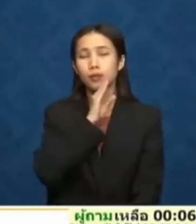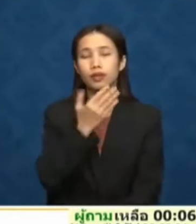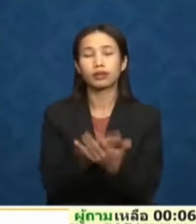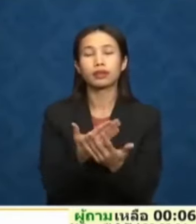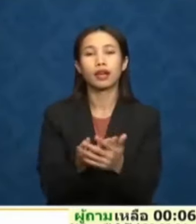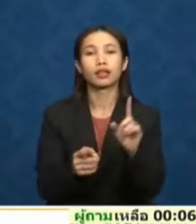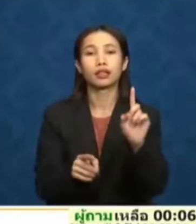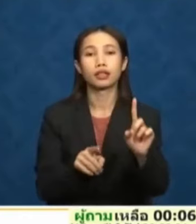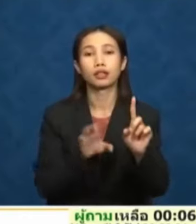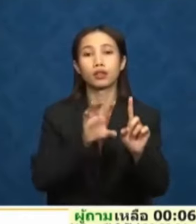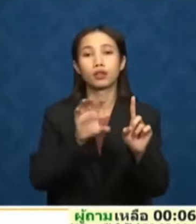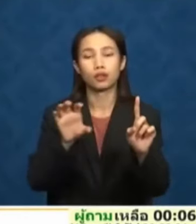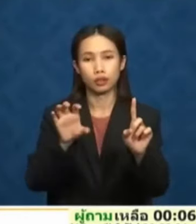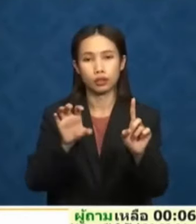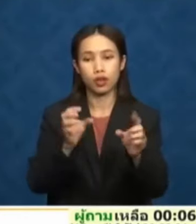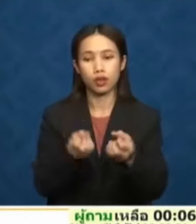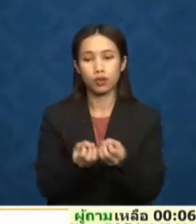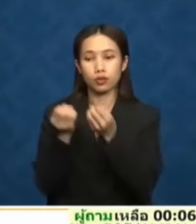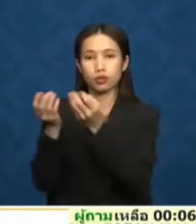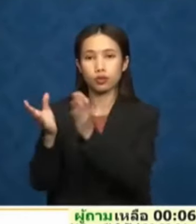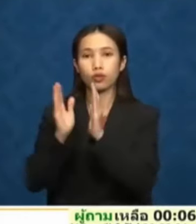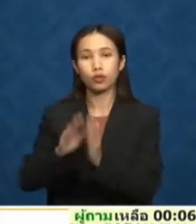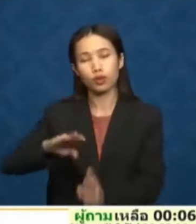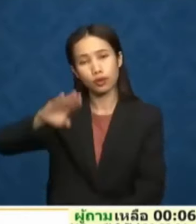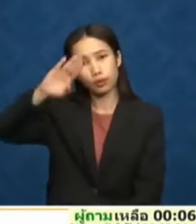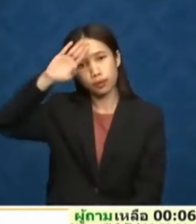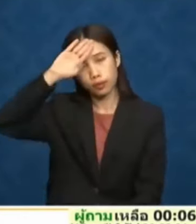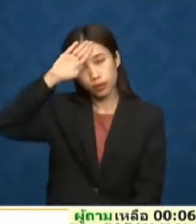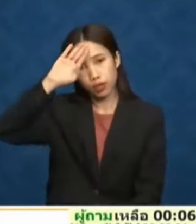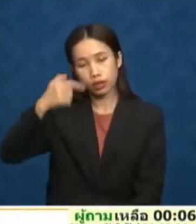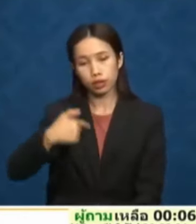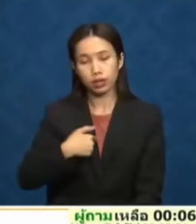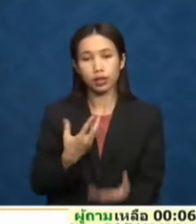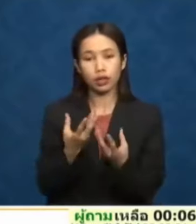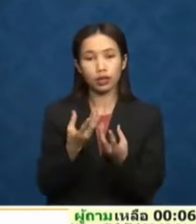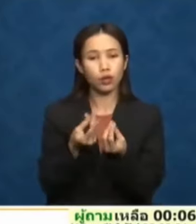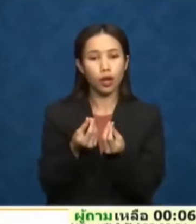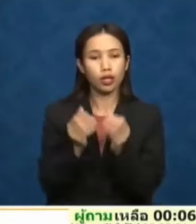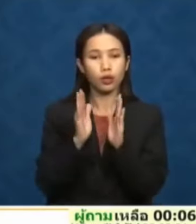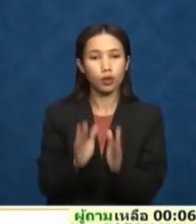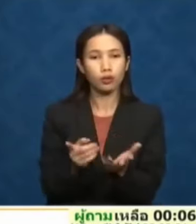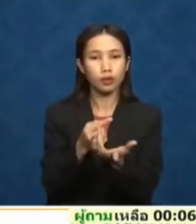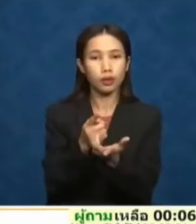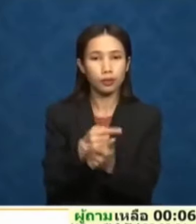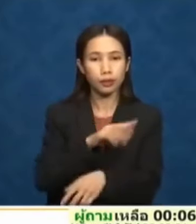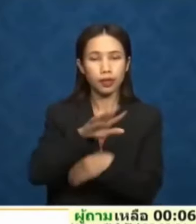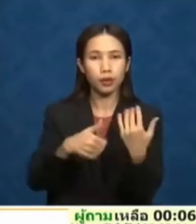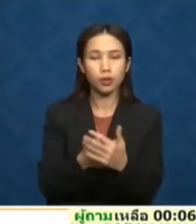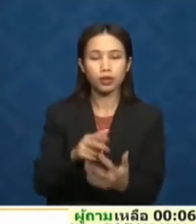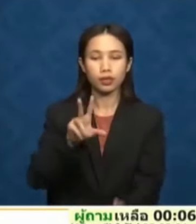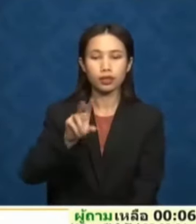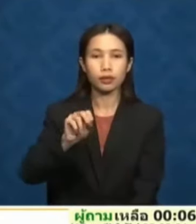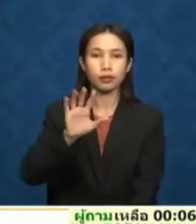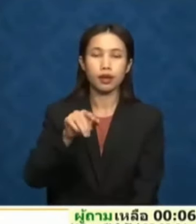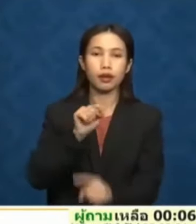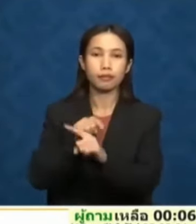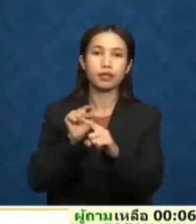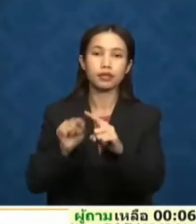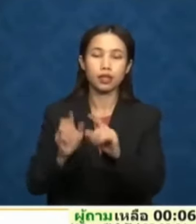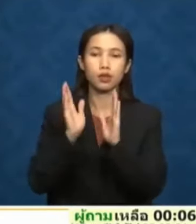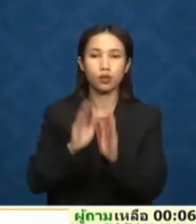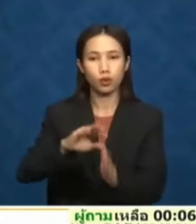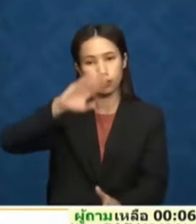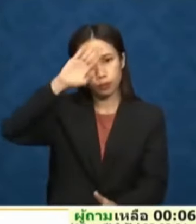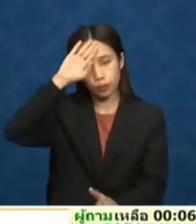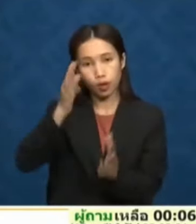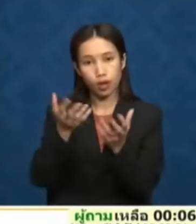เนี่ยรีเฟอร์คนไข้ไปตัวเลขที่ผมมีอยู่ขณะนี้นะครับแค่ 35%ของคนไข้นอก